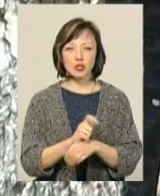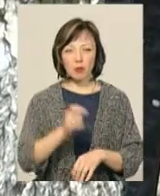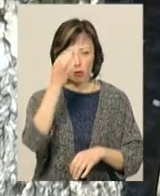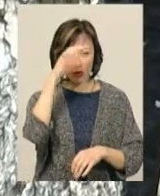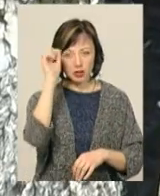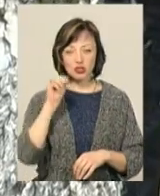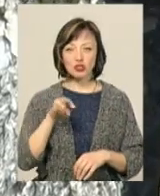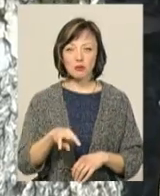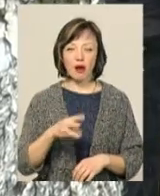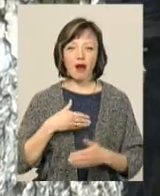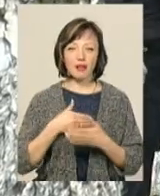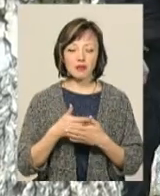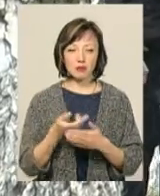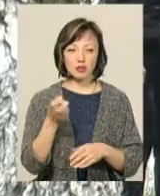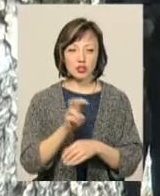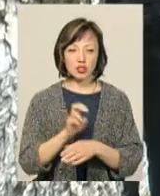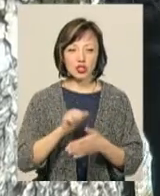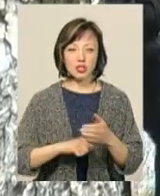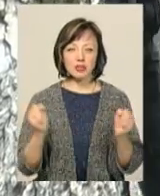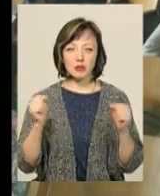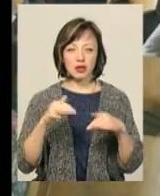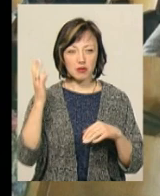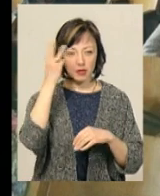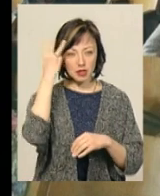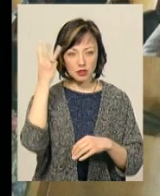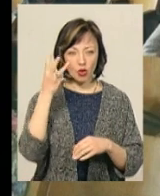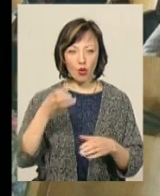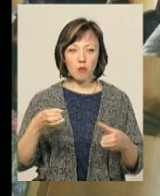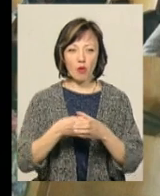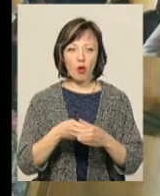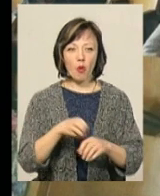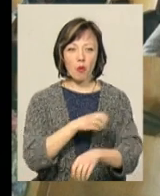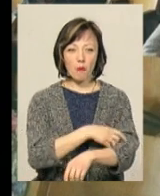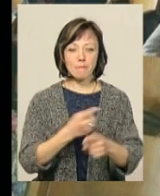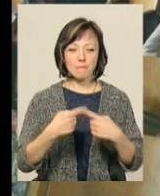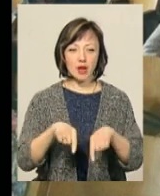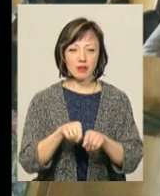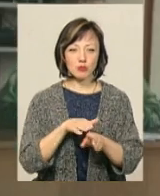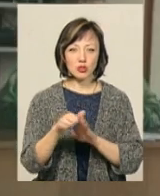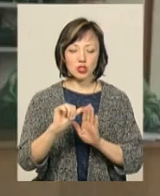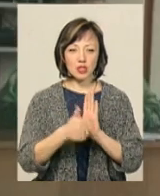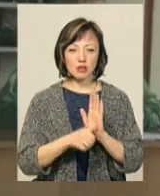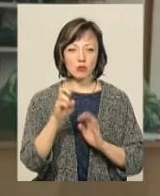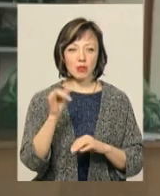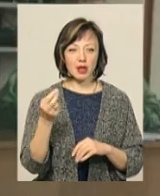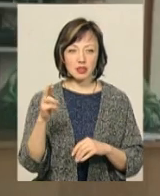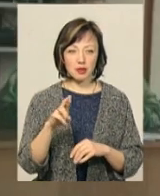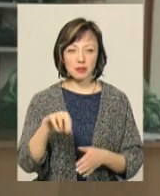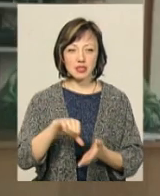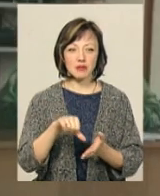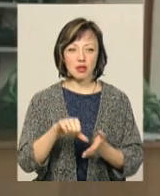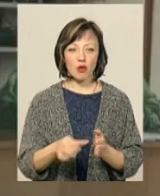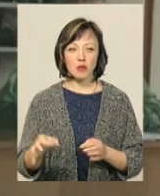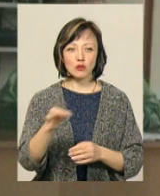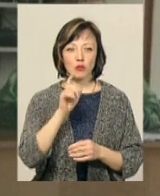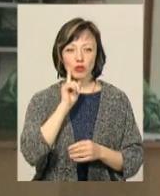аніж активістів. Сюди прийшли через зібрання Хмельницького обкому Компартії України. Відбулося воно 16 березня. Представники